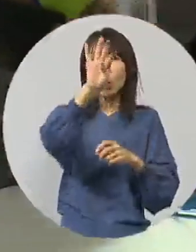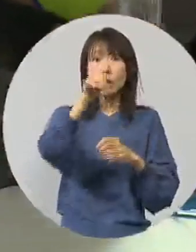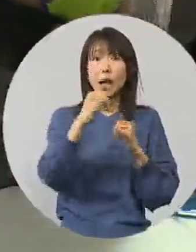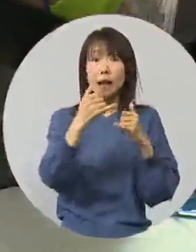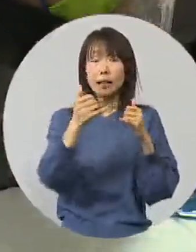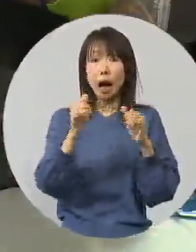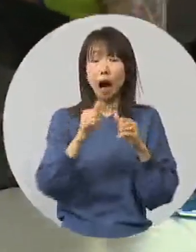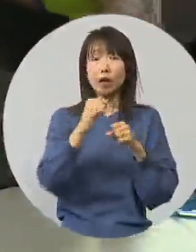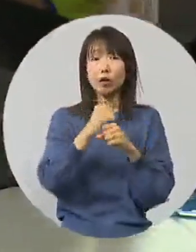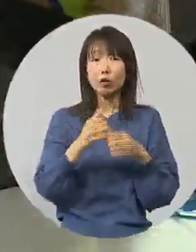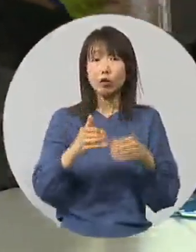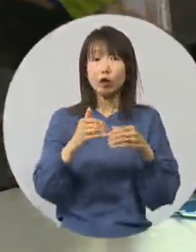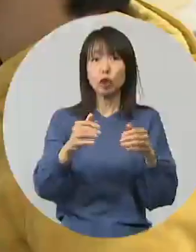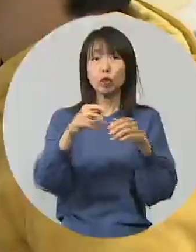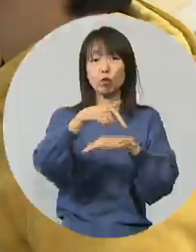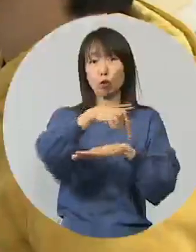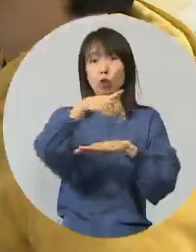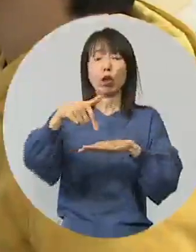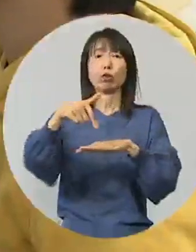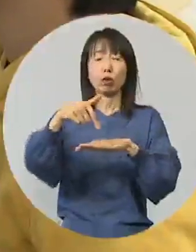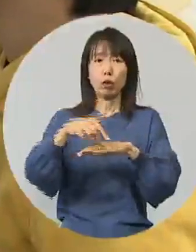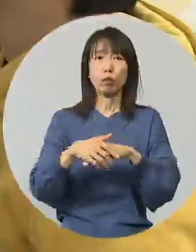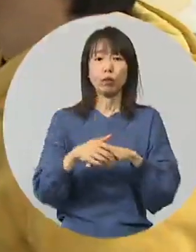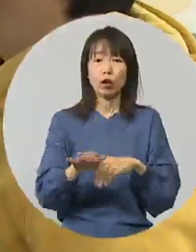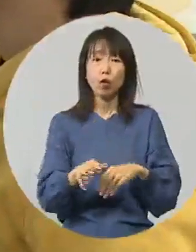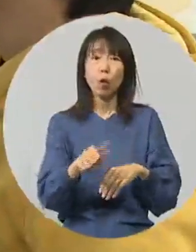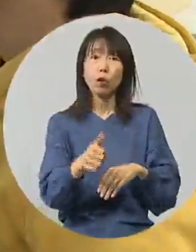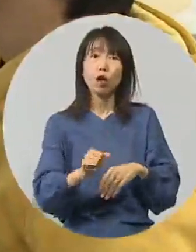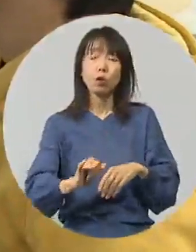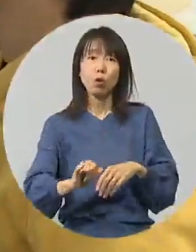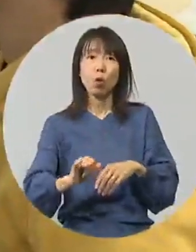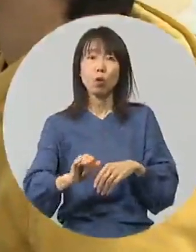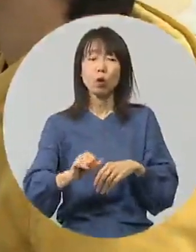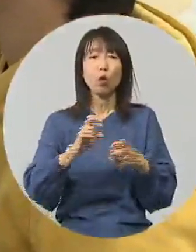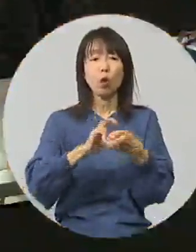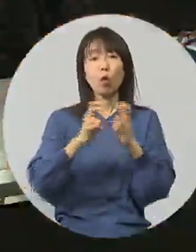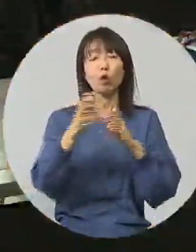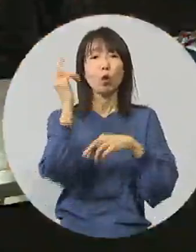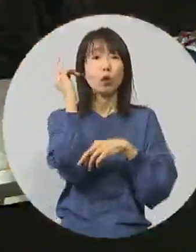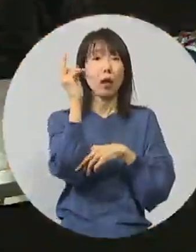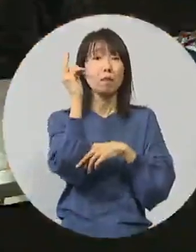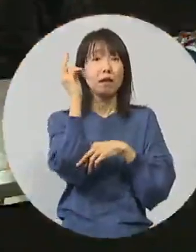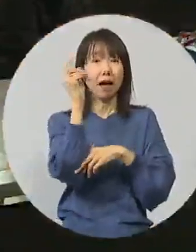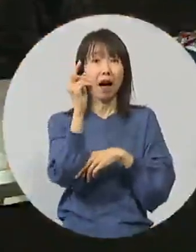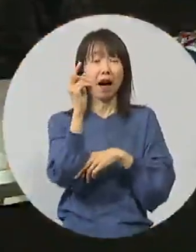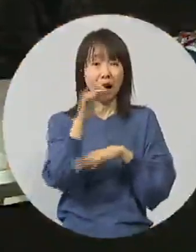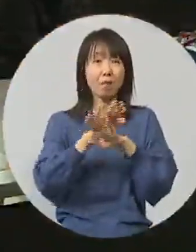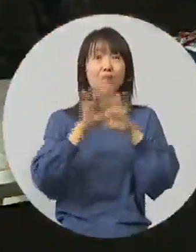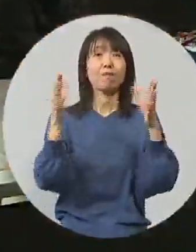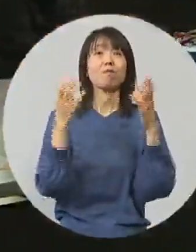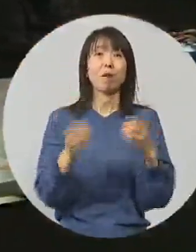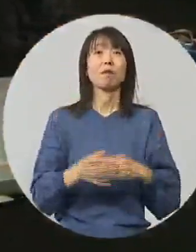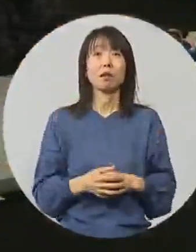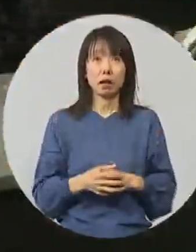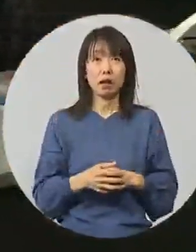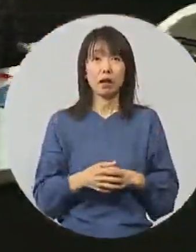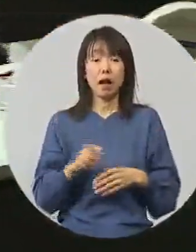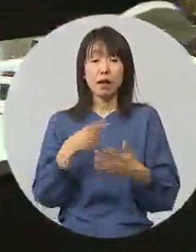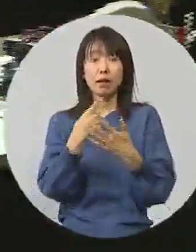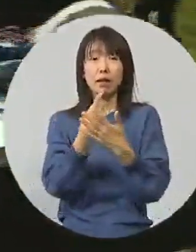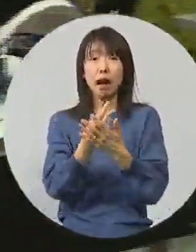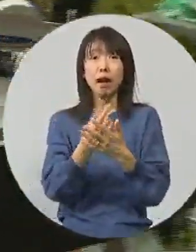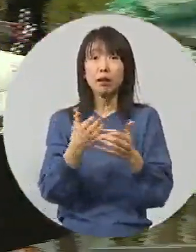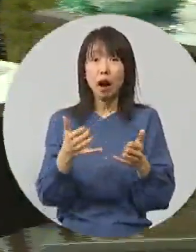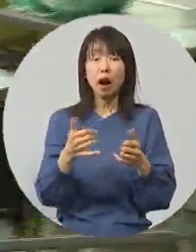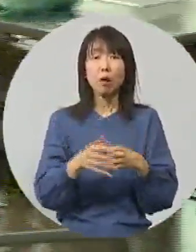ト少年少女ロボットセミナー in 藤沢が開催されました。参加したのは小学校